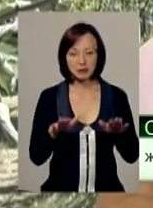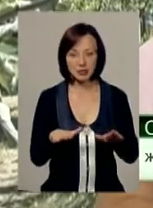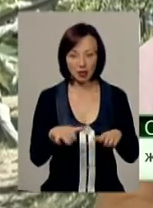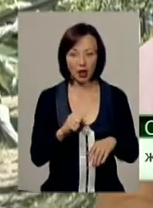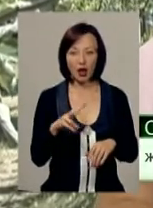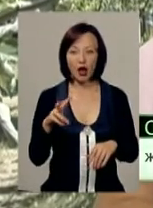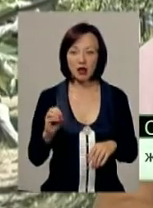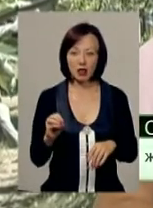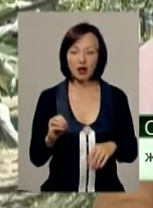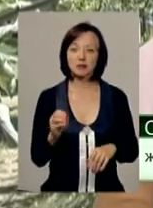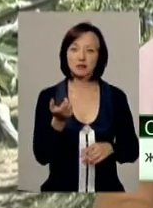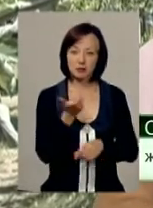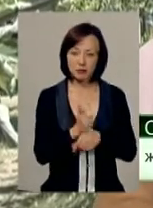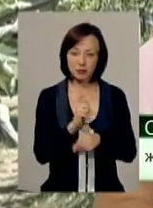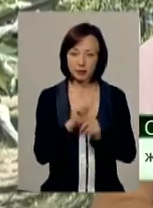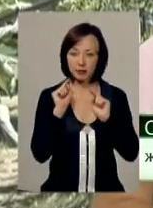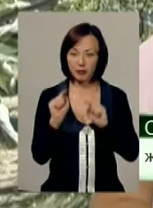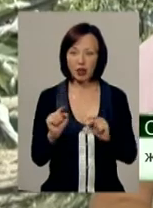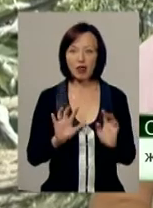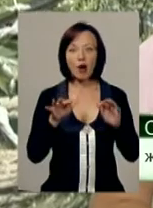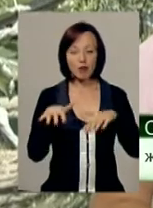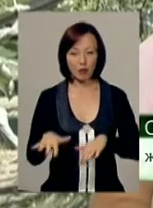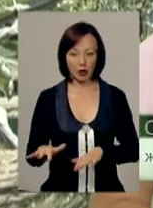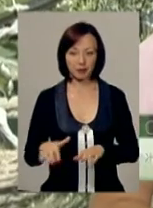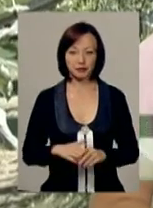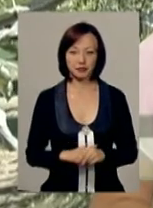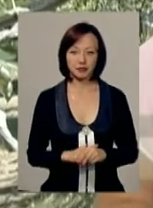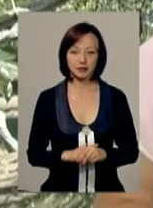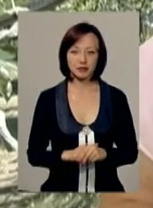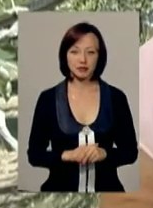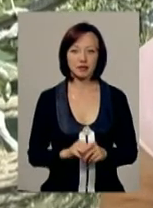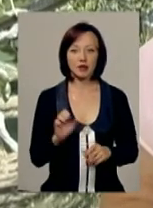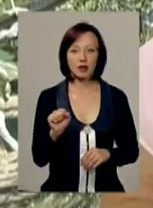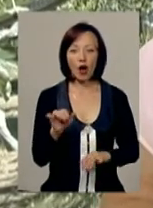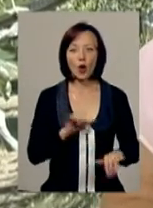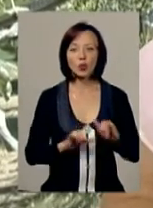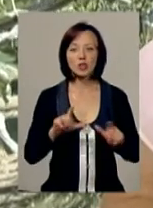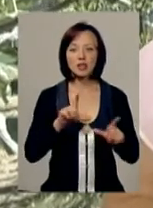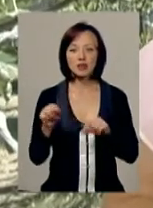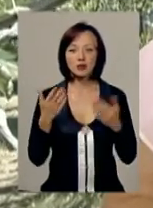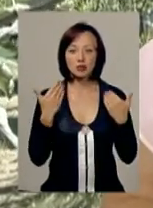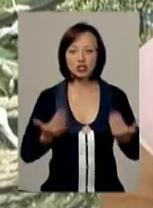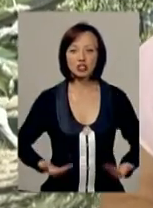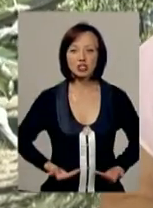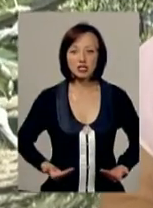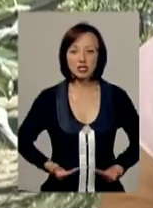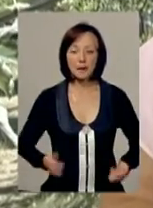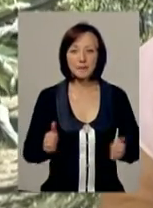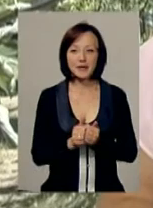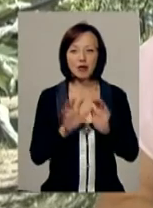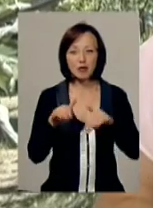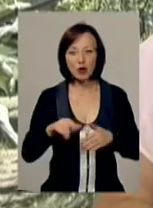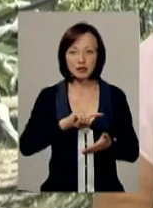Але воліють переважно податися на морські узбережжя. А куди їдуть відпочивати жителі приморських міст